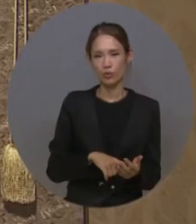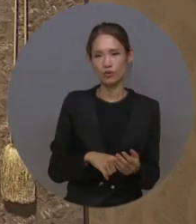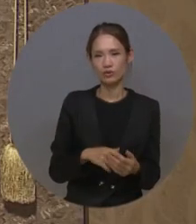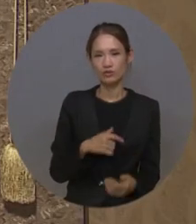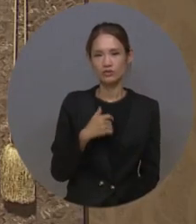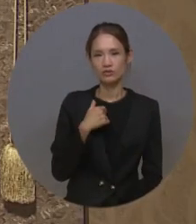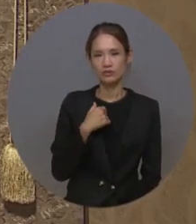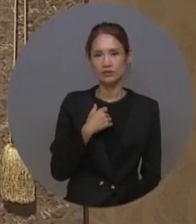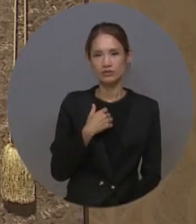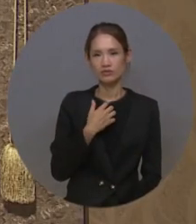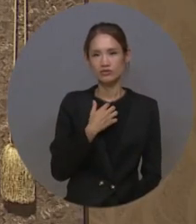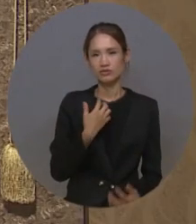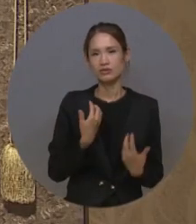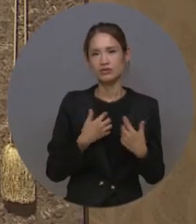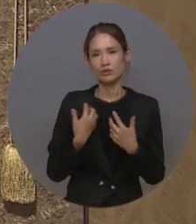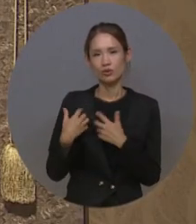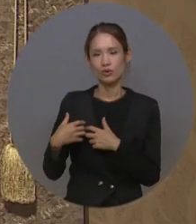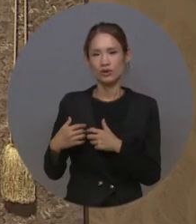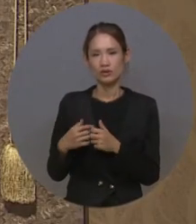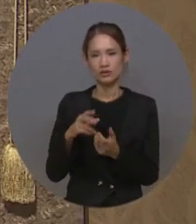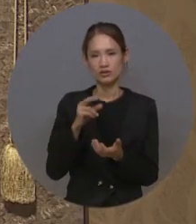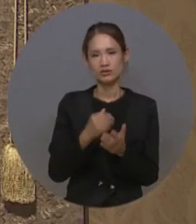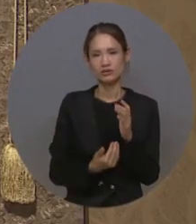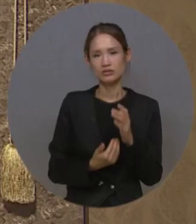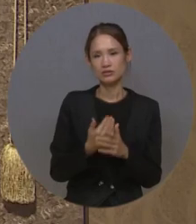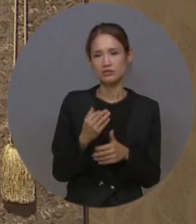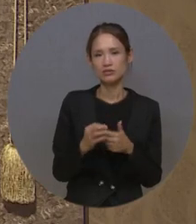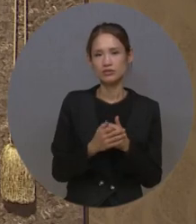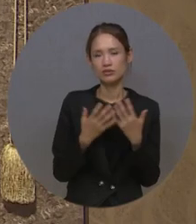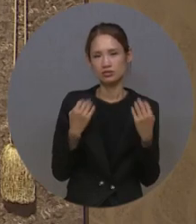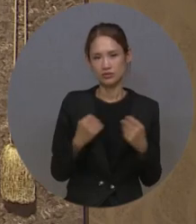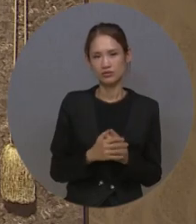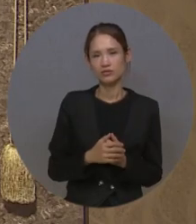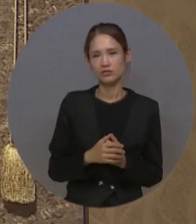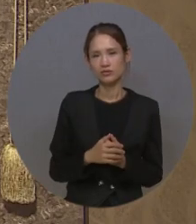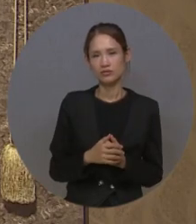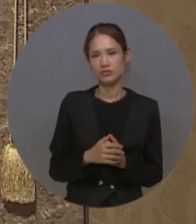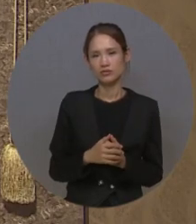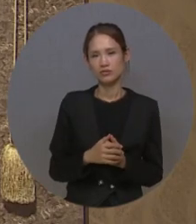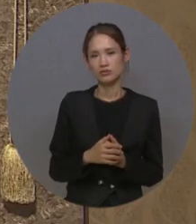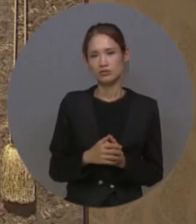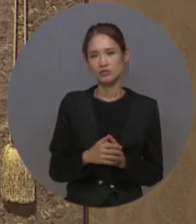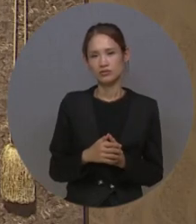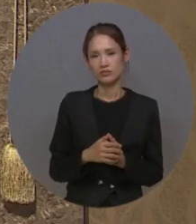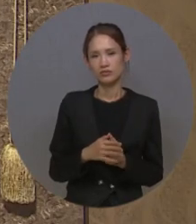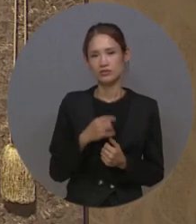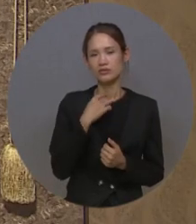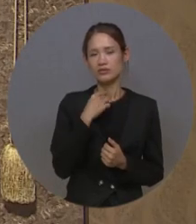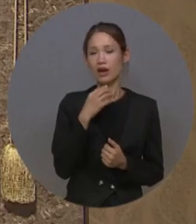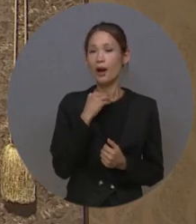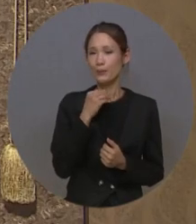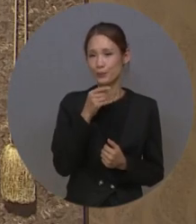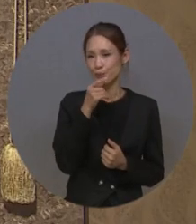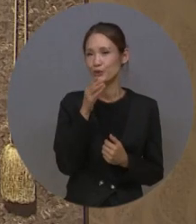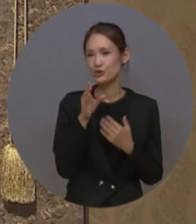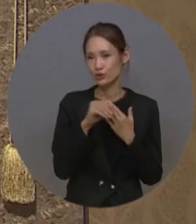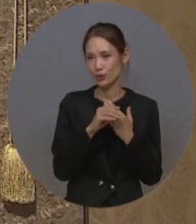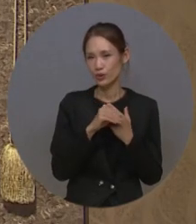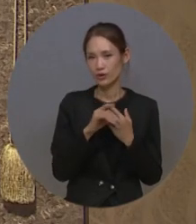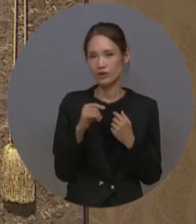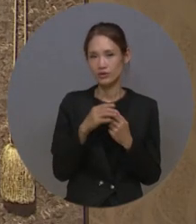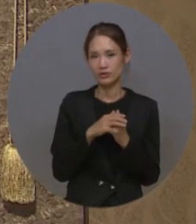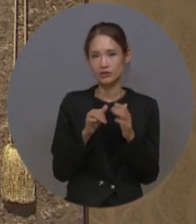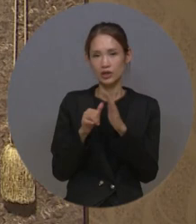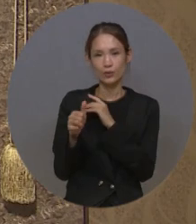그 기관지에 좀 문제가 생겼다는 분도 많으시고. 저는 촉촉하게 해야 된다고만 알았지 이렇게